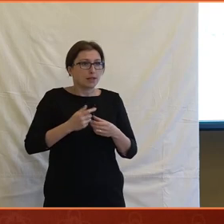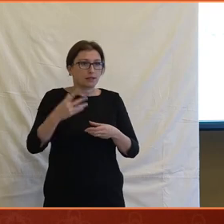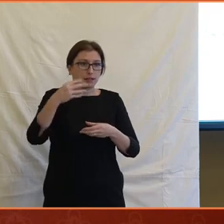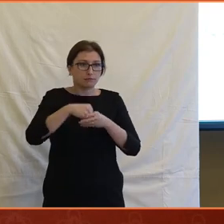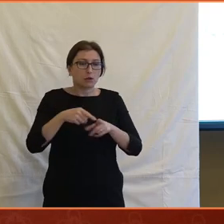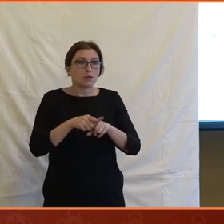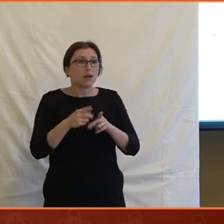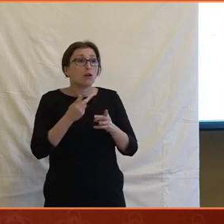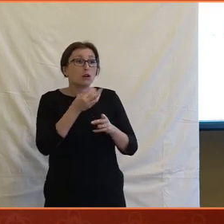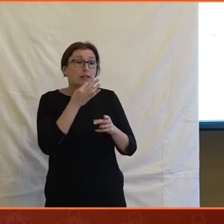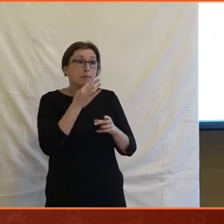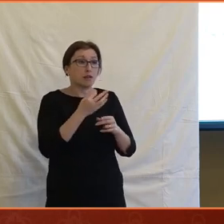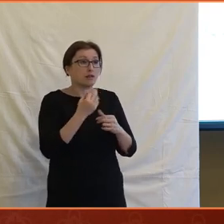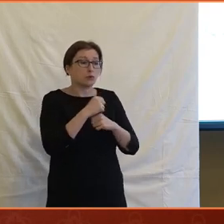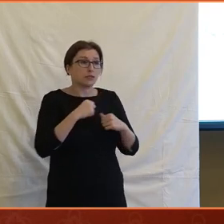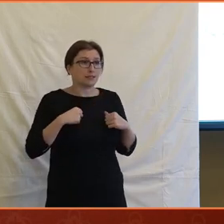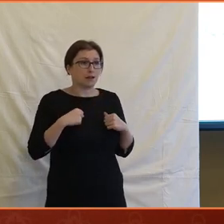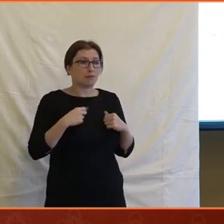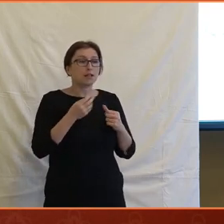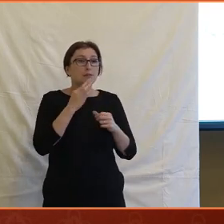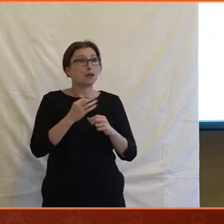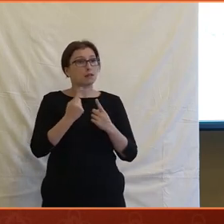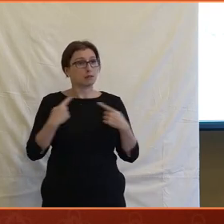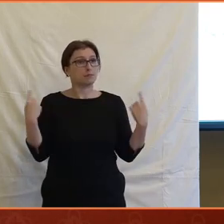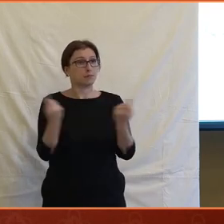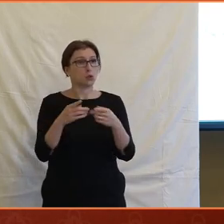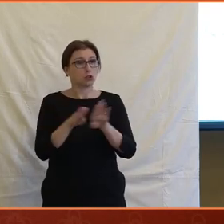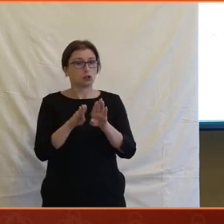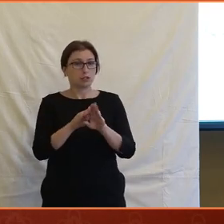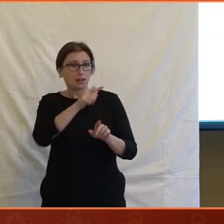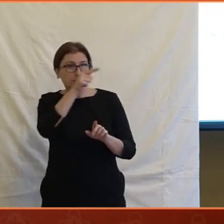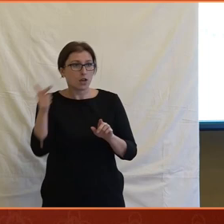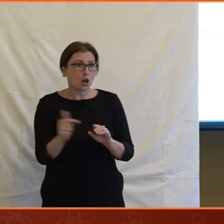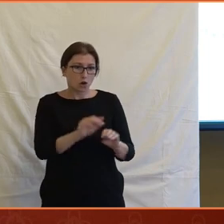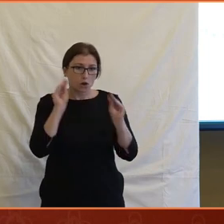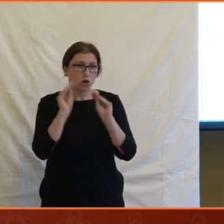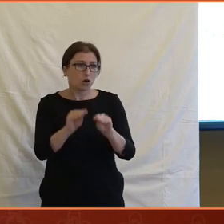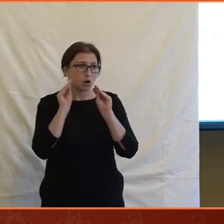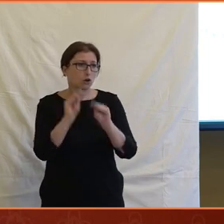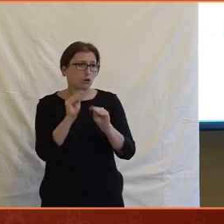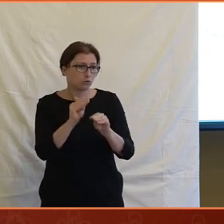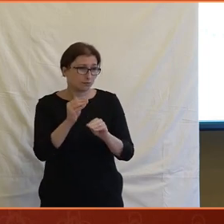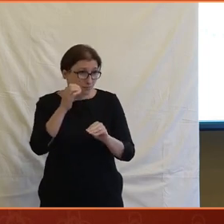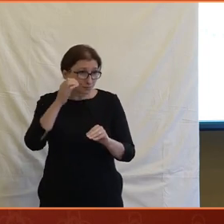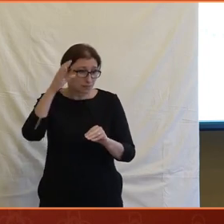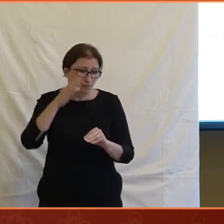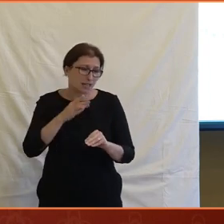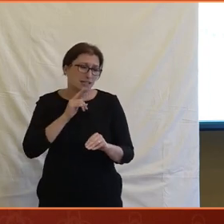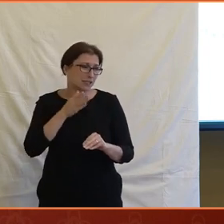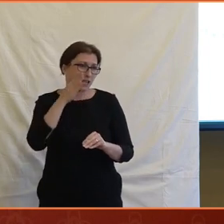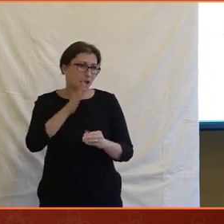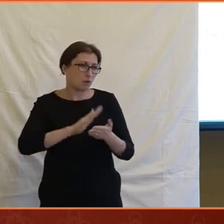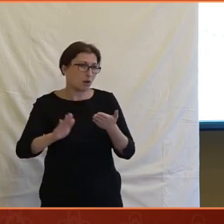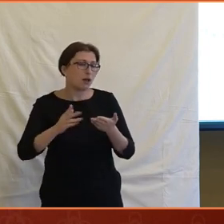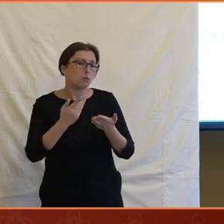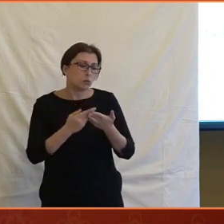že někoho zavřete povinně do učebny a 2 hodiny do něj budete ládovat něco. Jo. Tohle jsou